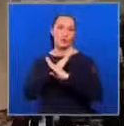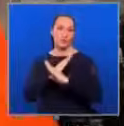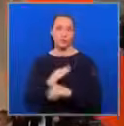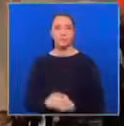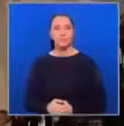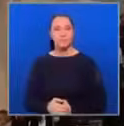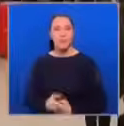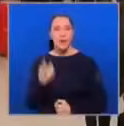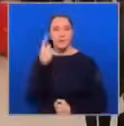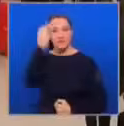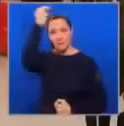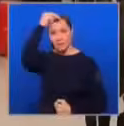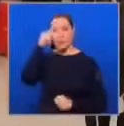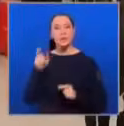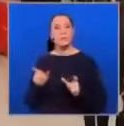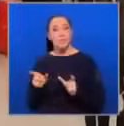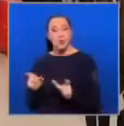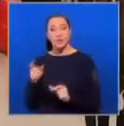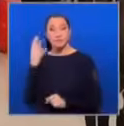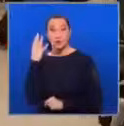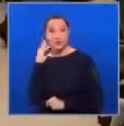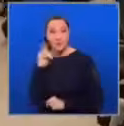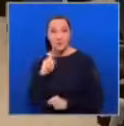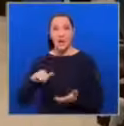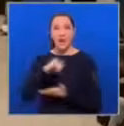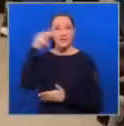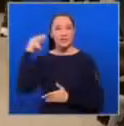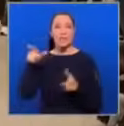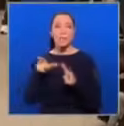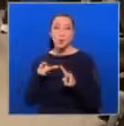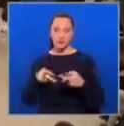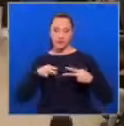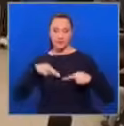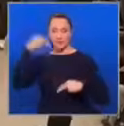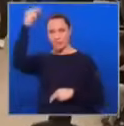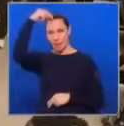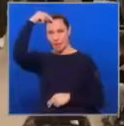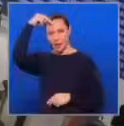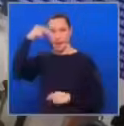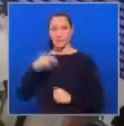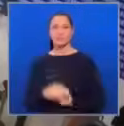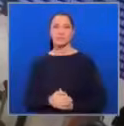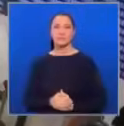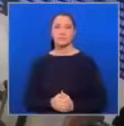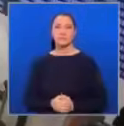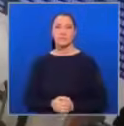ветото първите българи блокирани четвърти ден на летището в мюнхен се завърнаха у нас